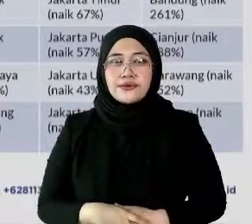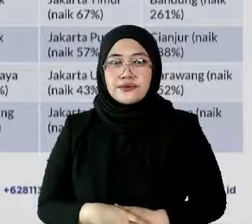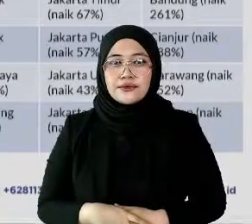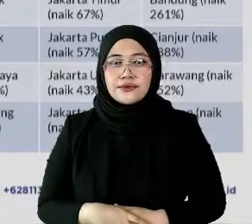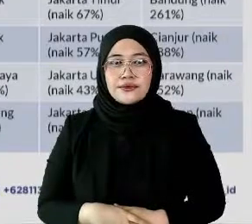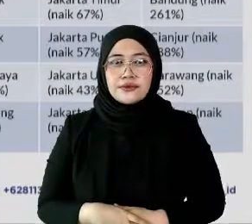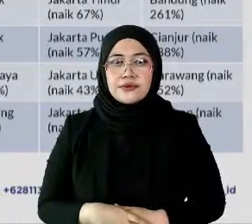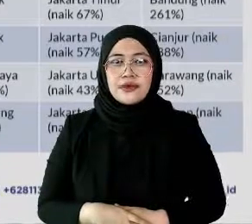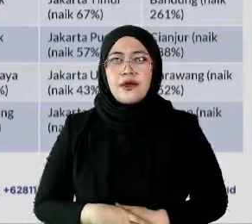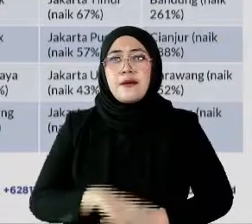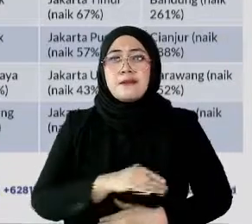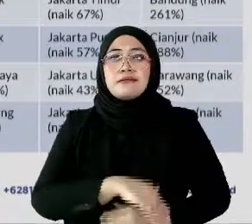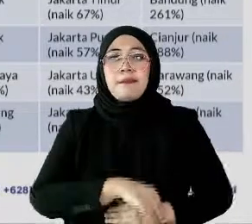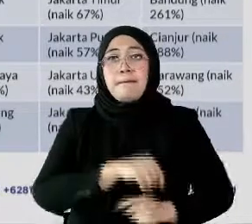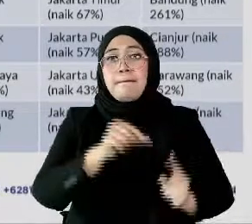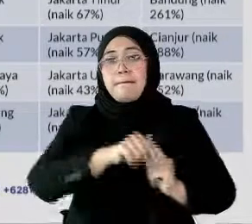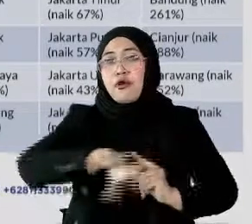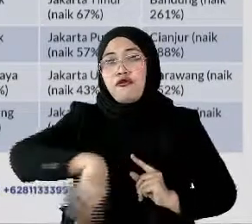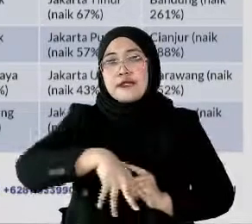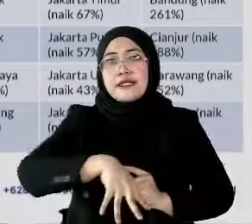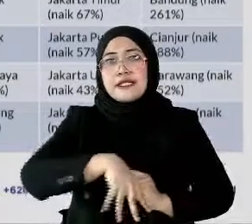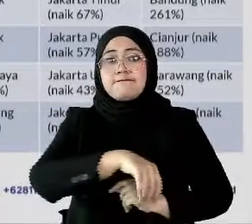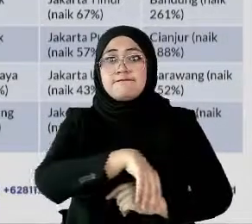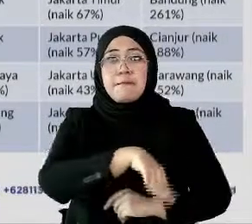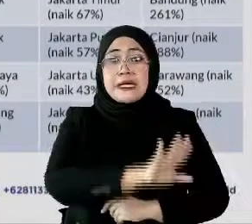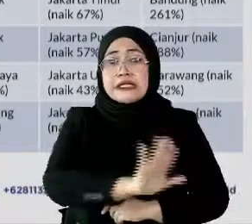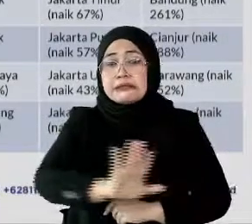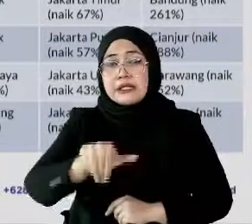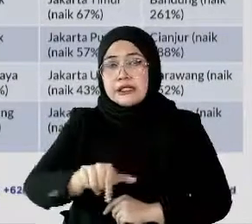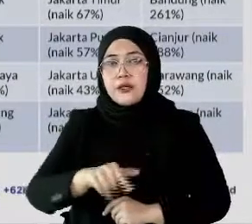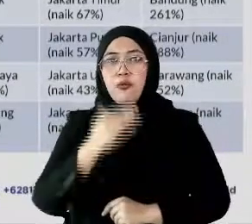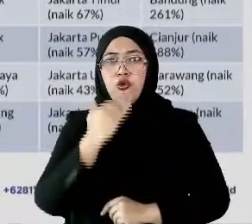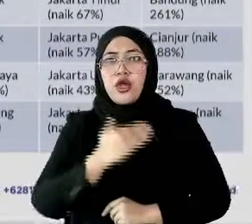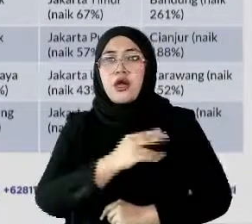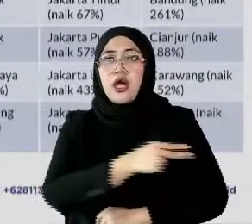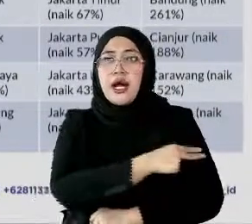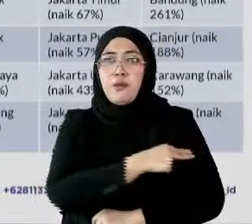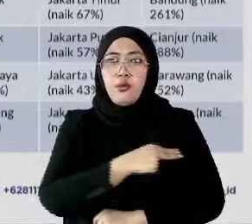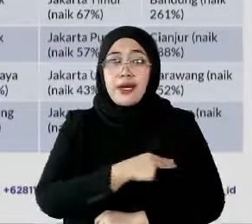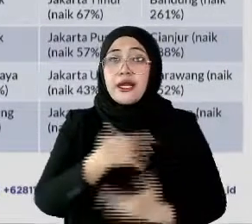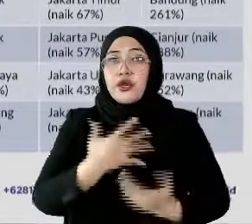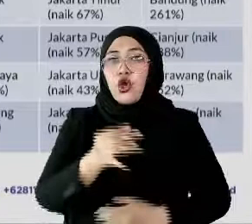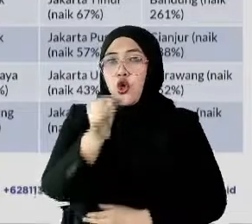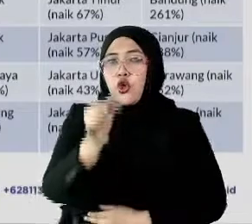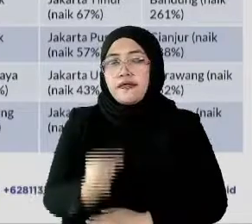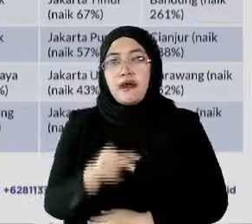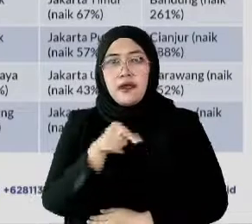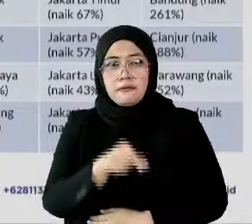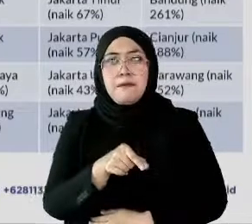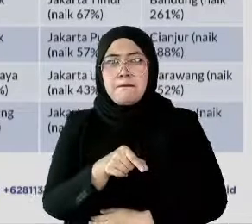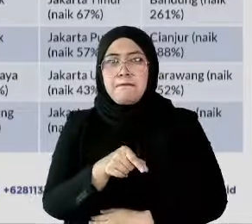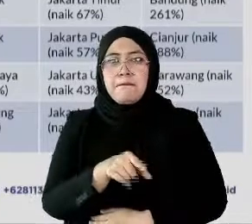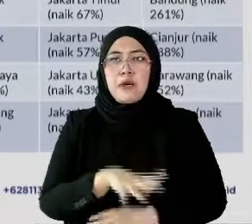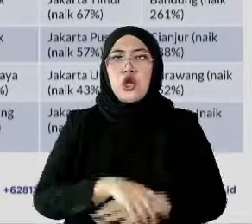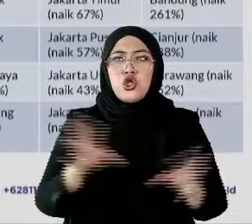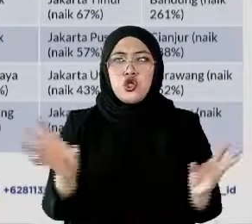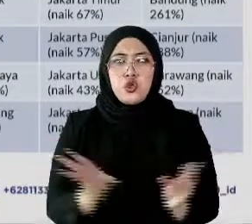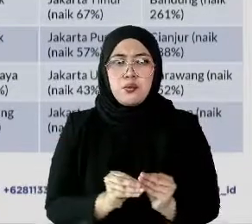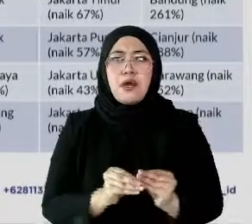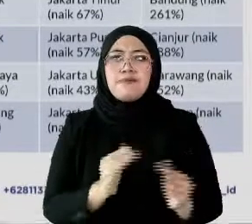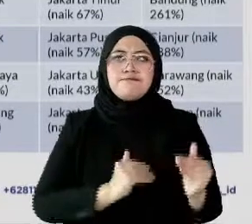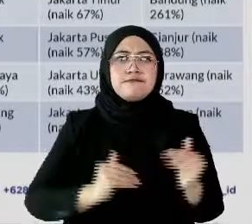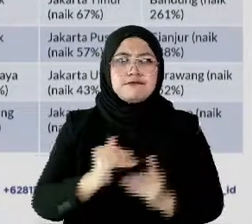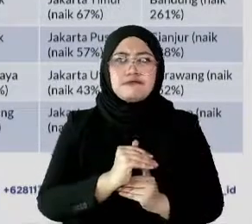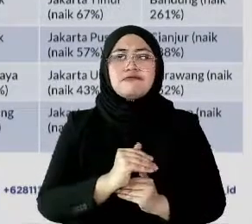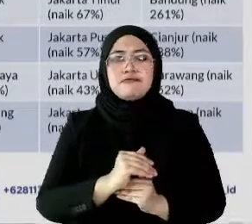dilihat bahwa masing-masing provinsi memiliki kabupaten atau kota yang paling berkontribusi dari tingginya kenaikan